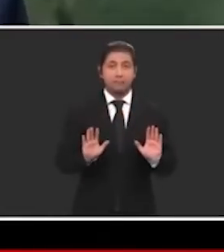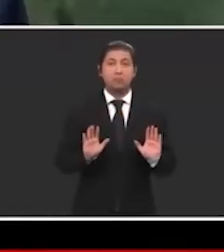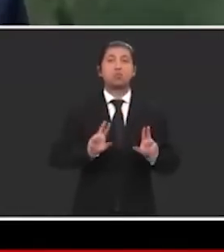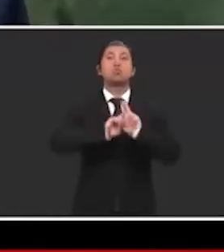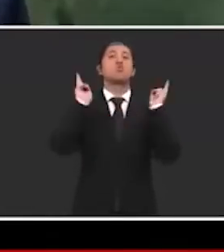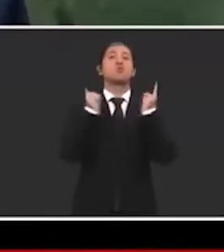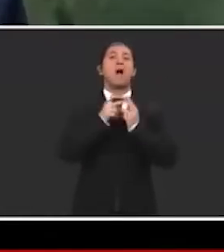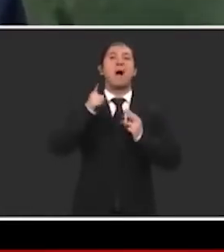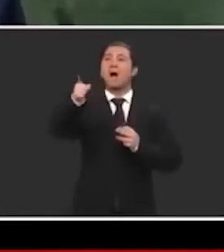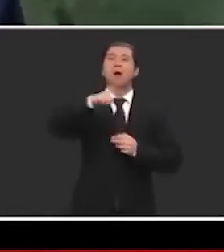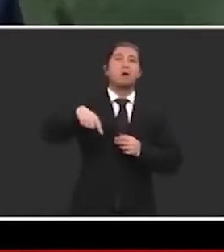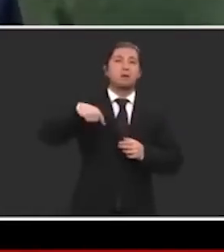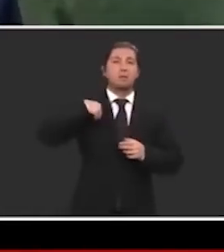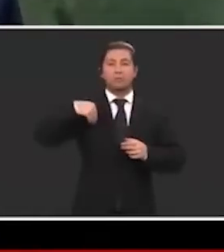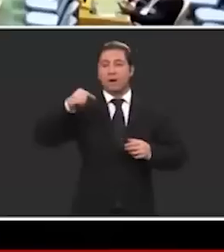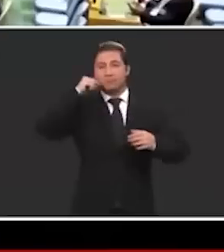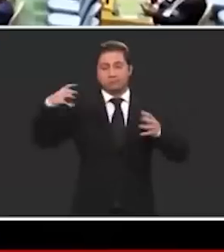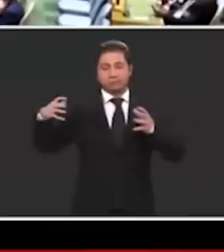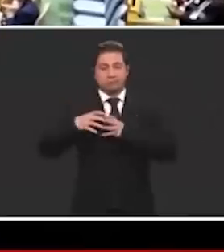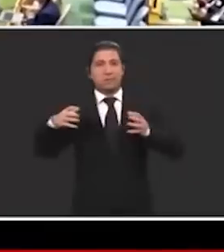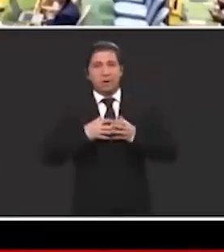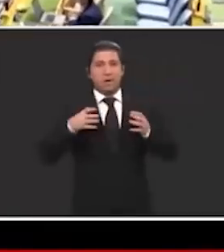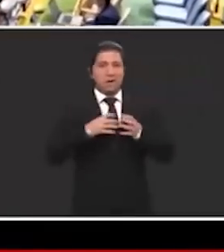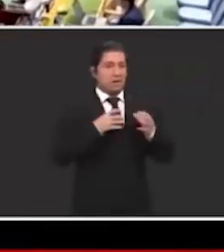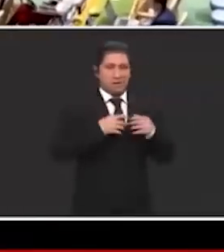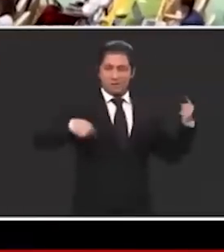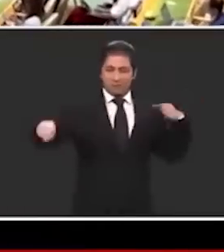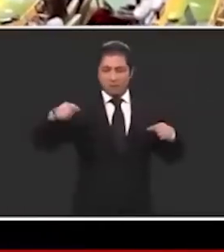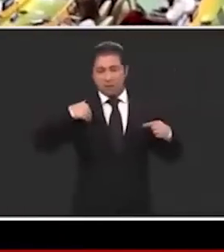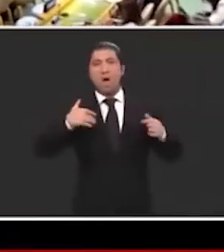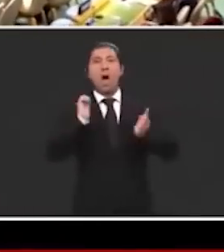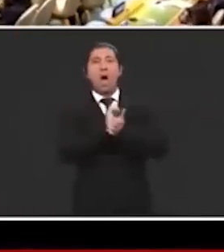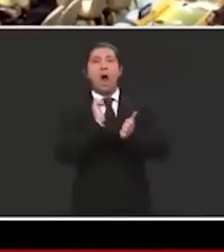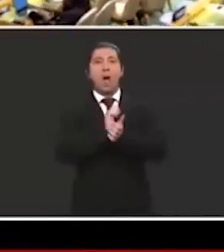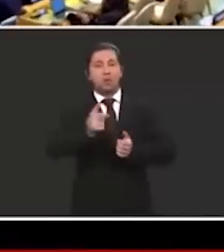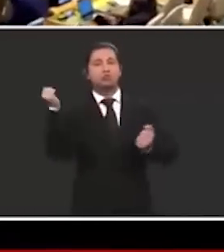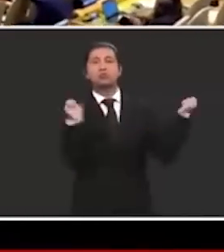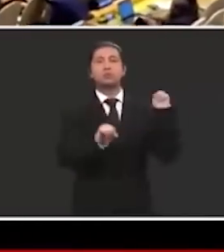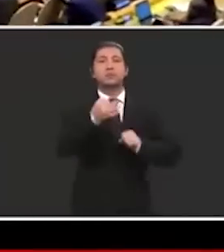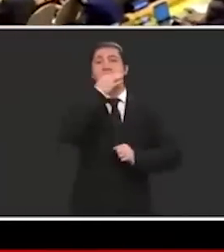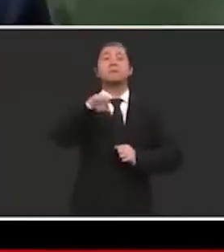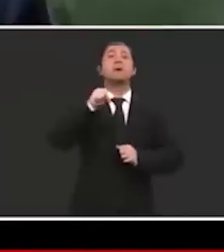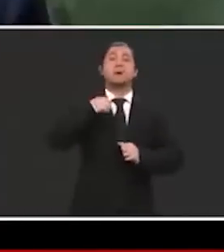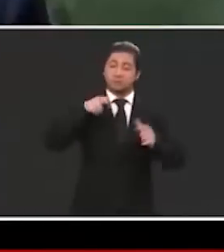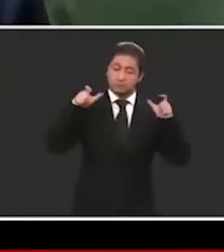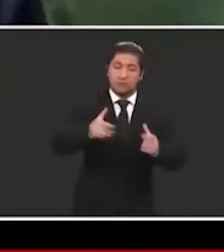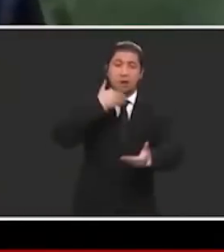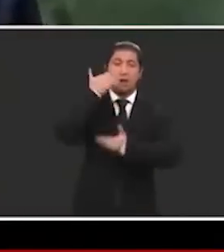küresel lobilerin hedefindeki aile kurumuna sahip çıkılması gerektiğini ifade